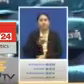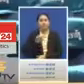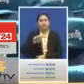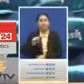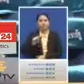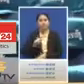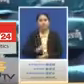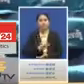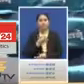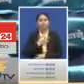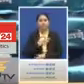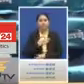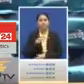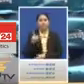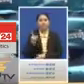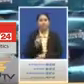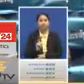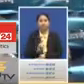ในฐานะ